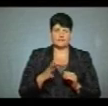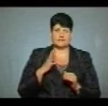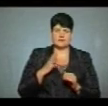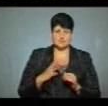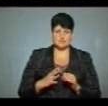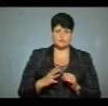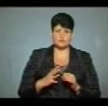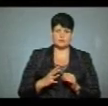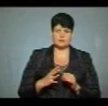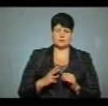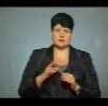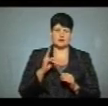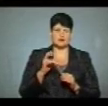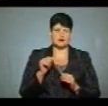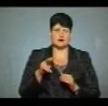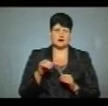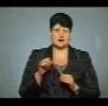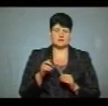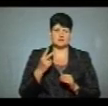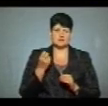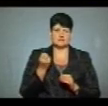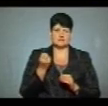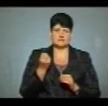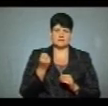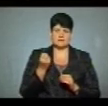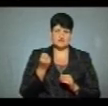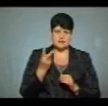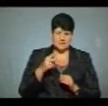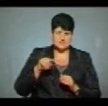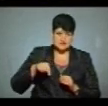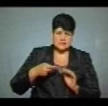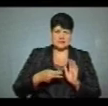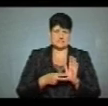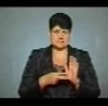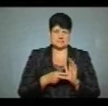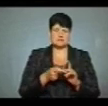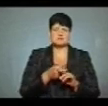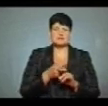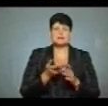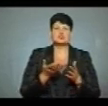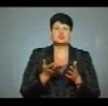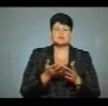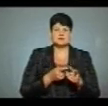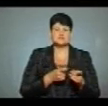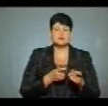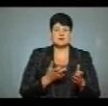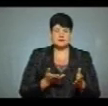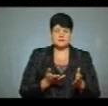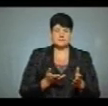Броня витримує калібр 12,7, в залежності від того, якими саме видами боєприпасів стріляти.